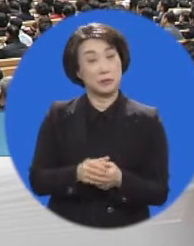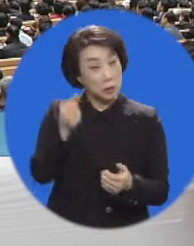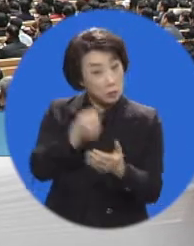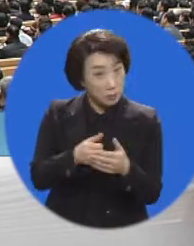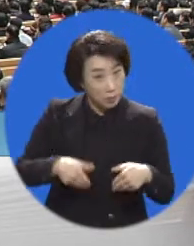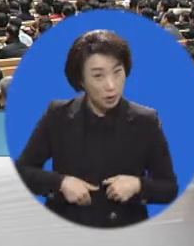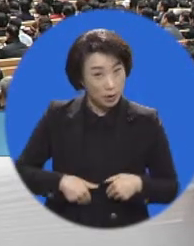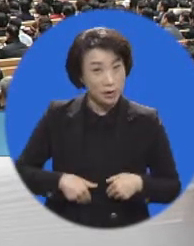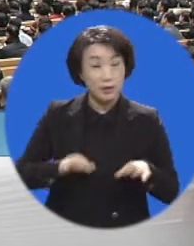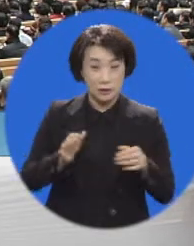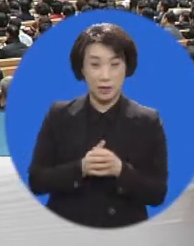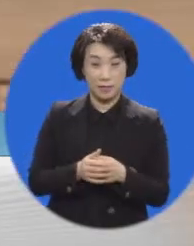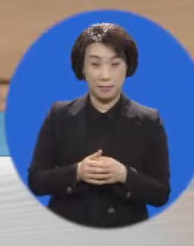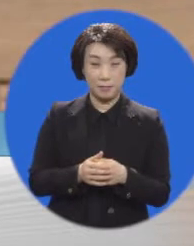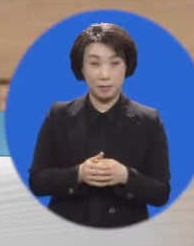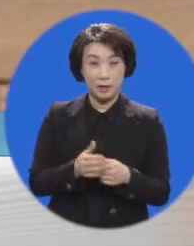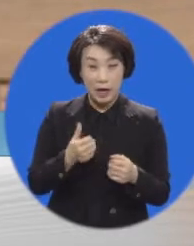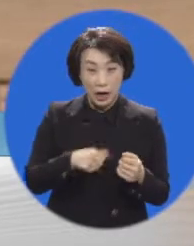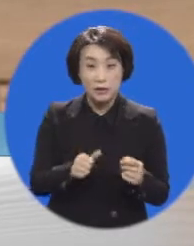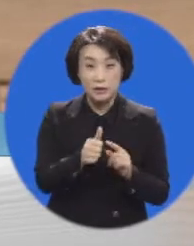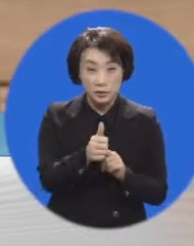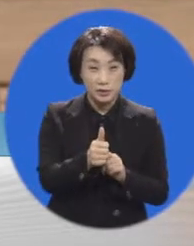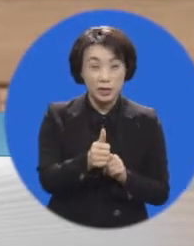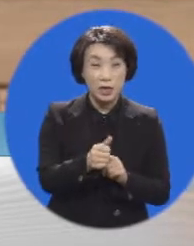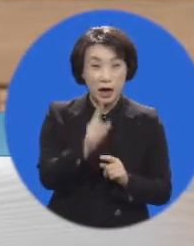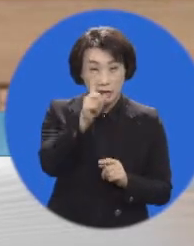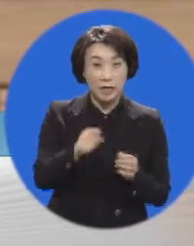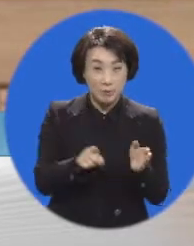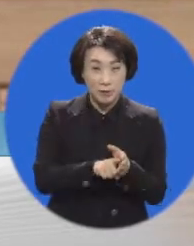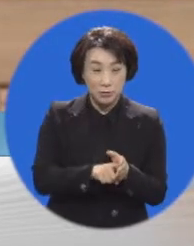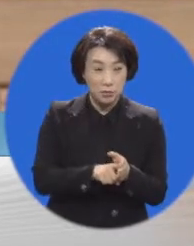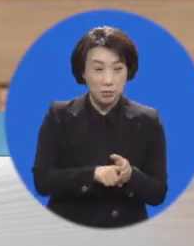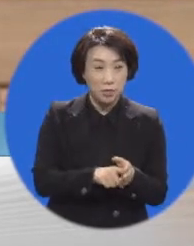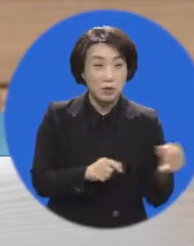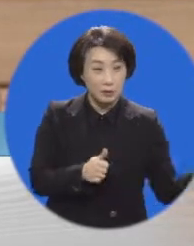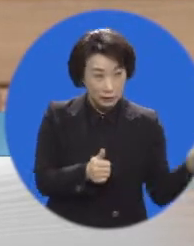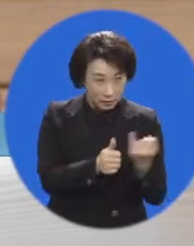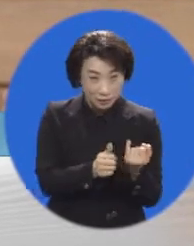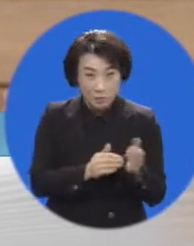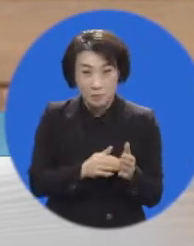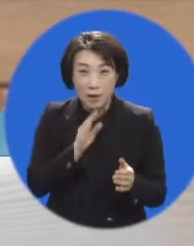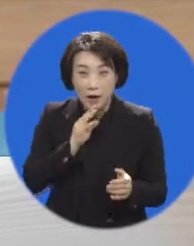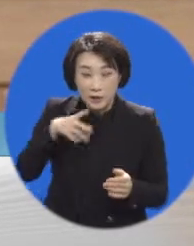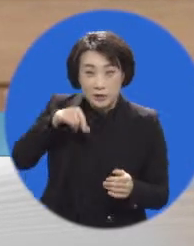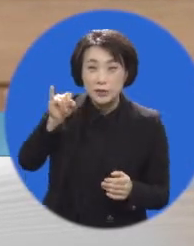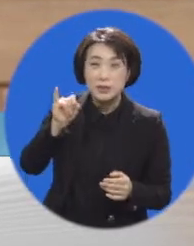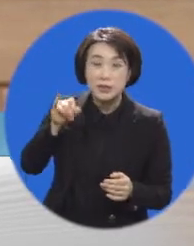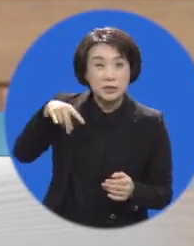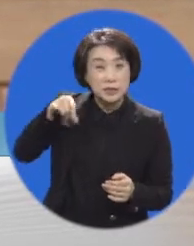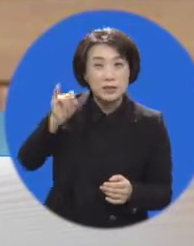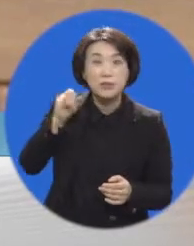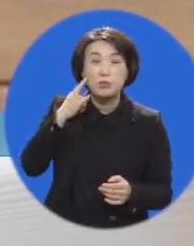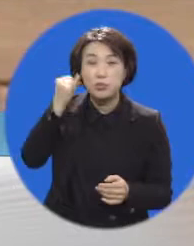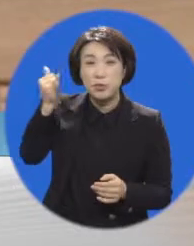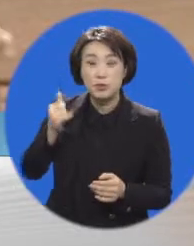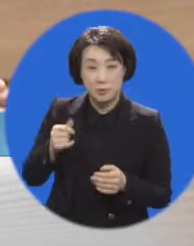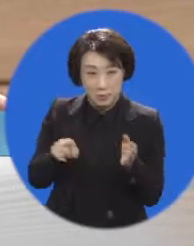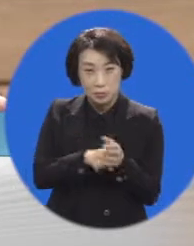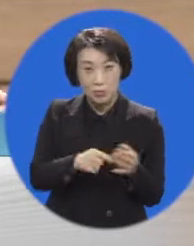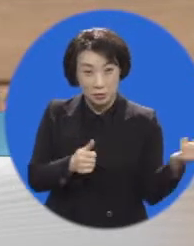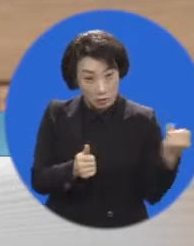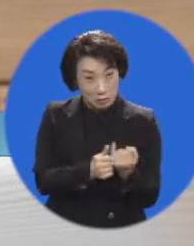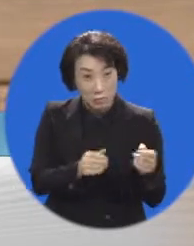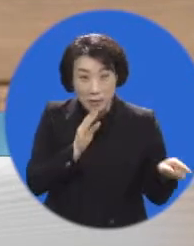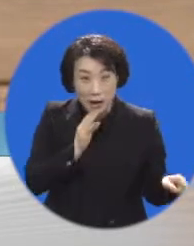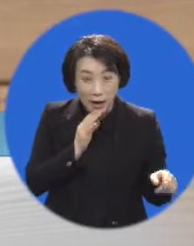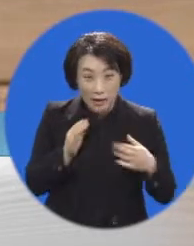집에 남편 하나 믿고 오고 시어머니 시아버지 믿고 오고 우리 가족 하나 믿고 왔으니 남의 집에서